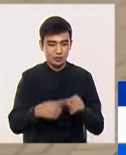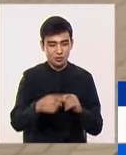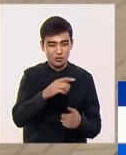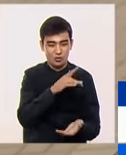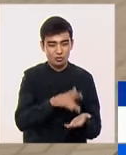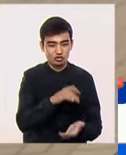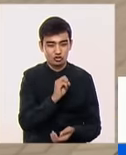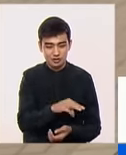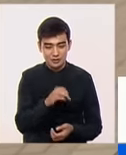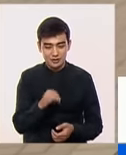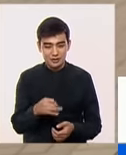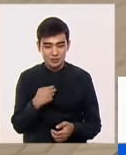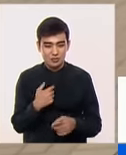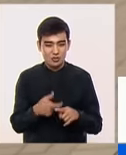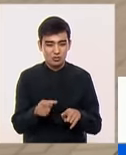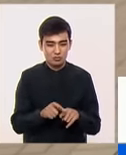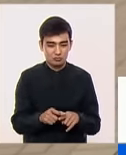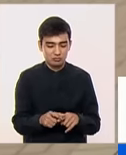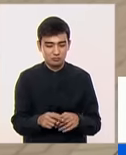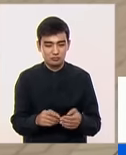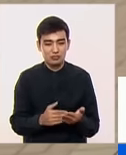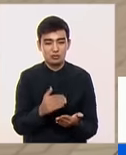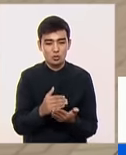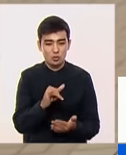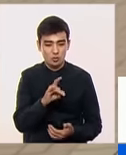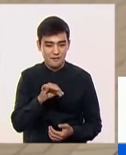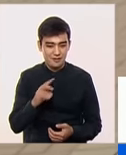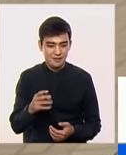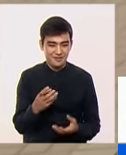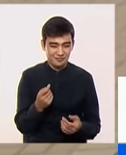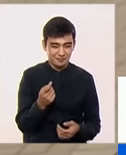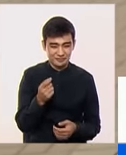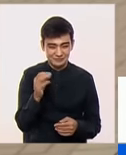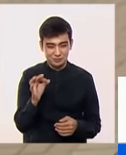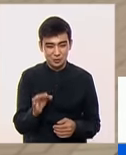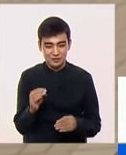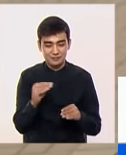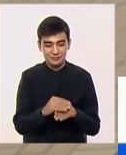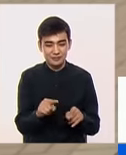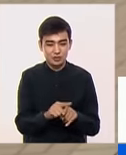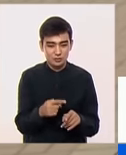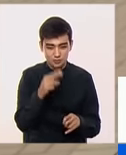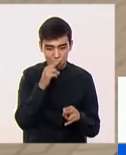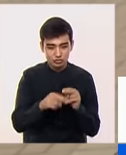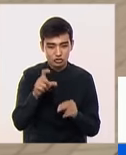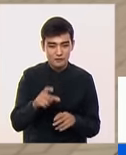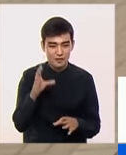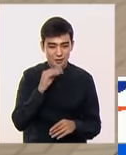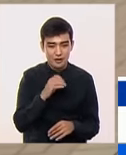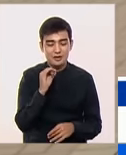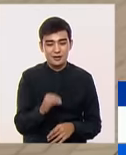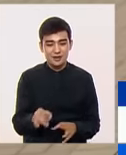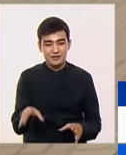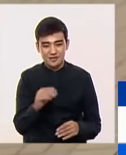городами конкуренция на очень высоком уровне поэтому даже если на пару процентов повысить цену можно потерять клиентов к тому же вся